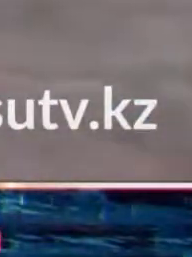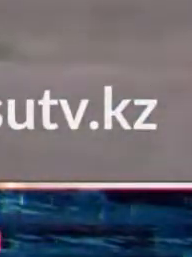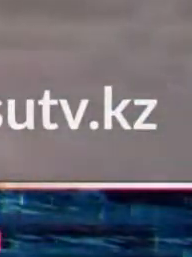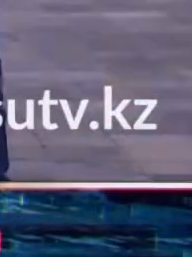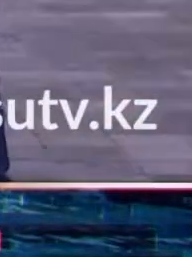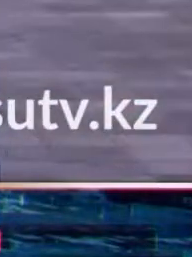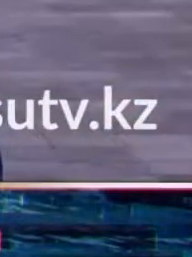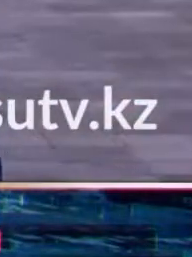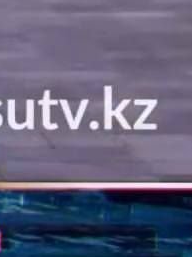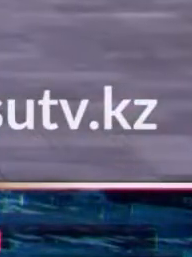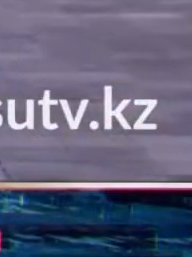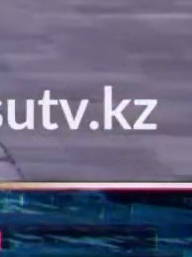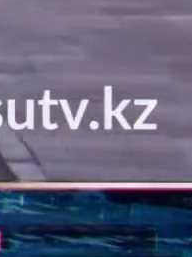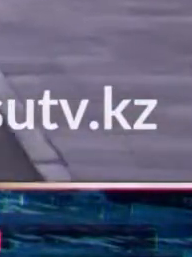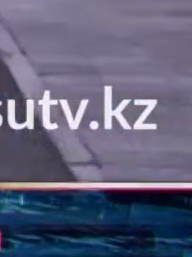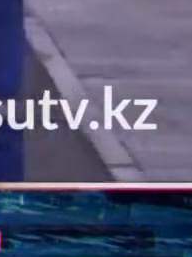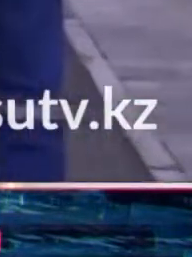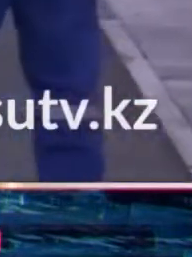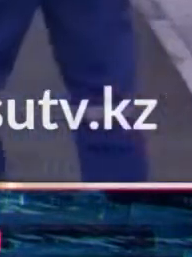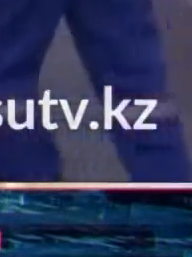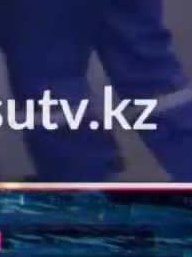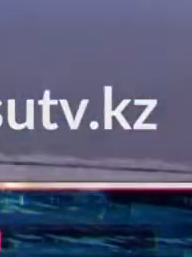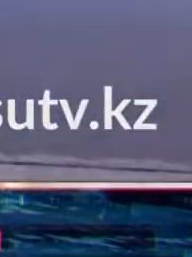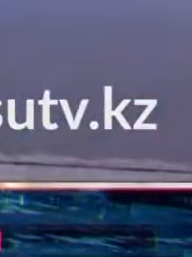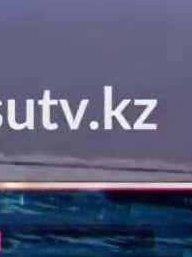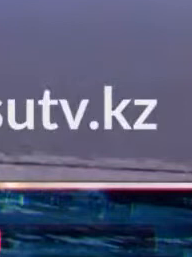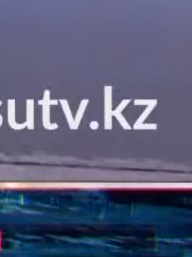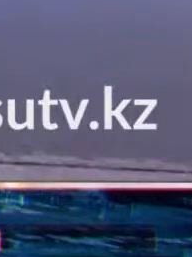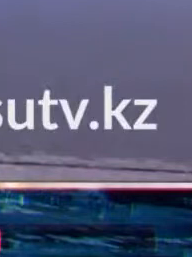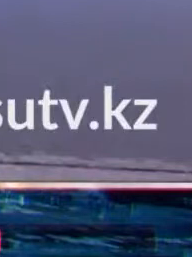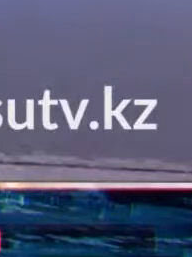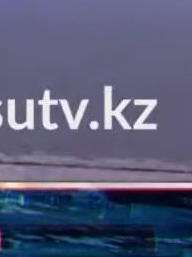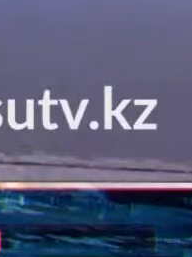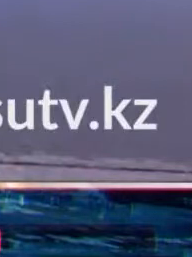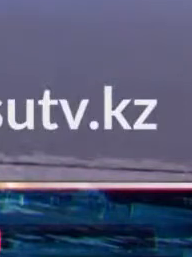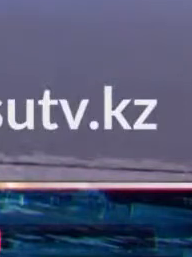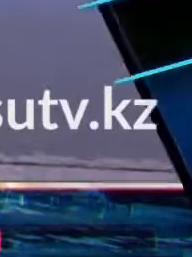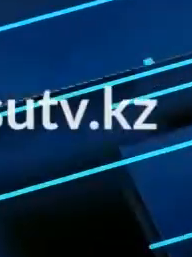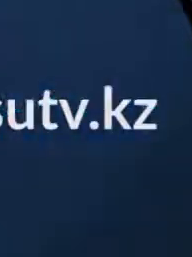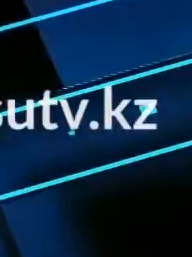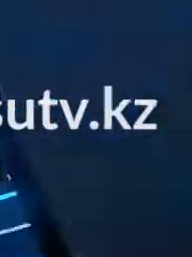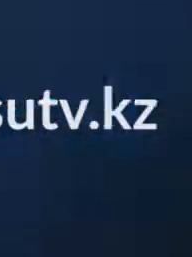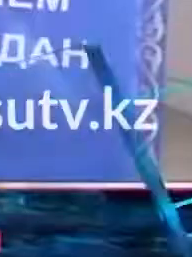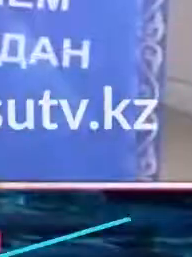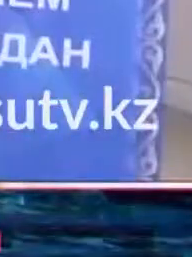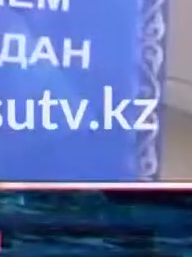Туристік маусым таят. Алакөл аймағында Үшарал Нұрсұлтан Үшарал әуерейсі қайта жанданды.